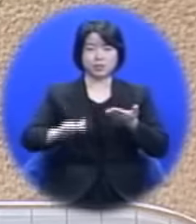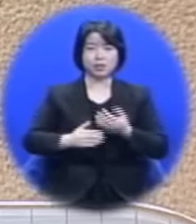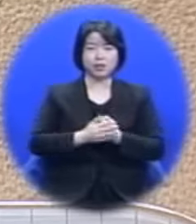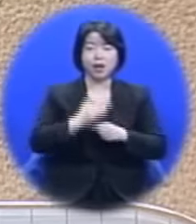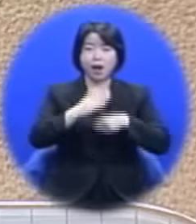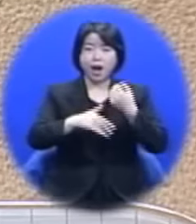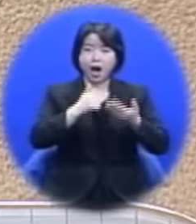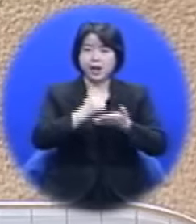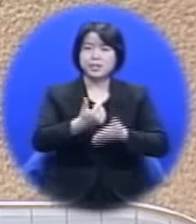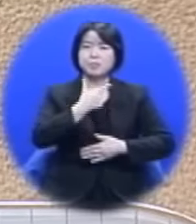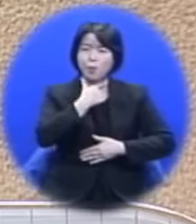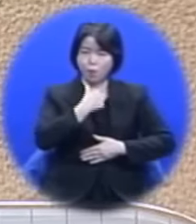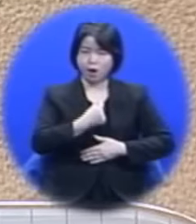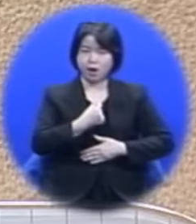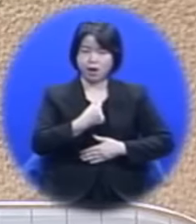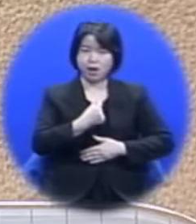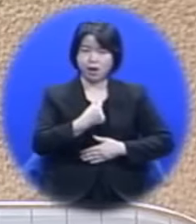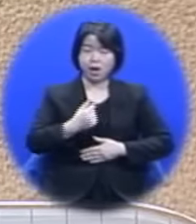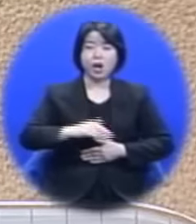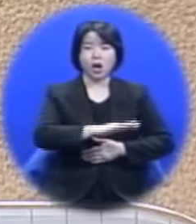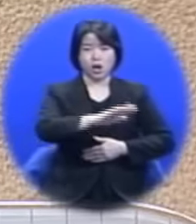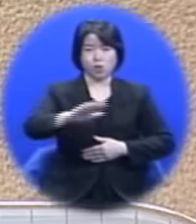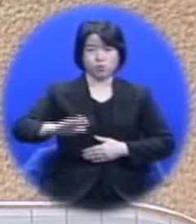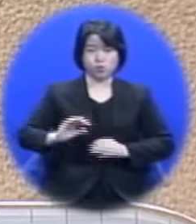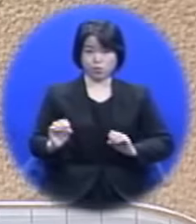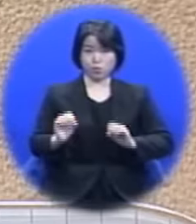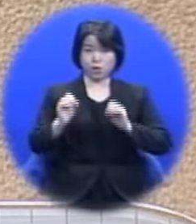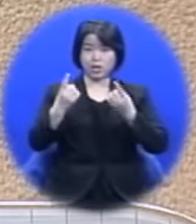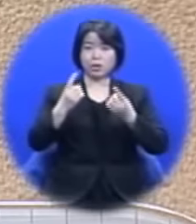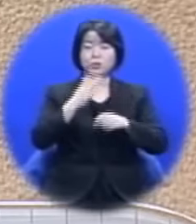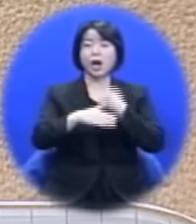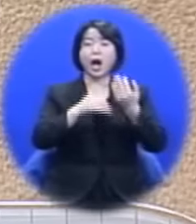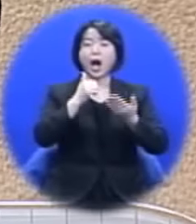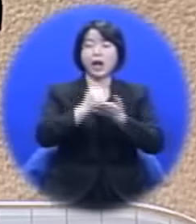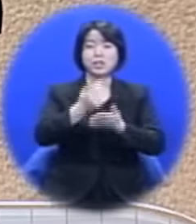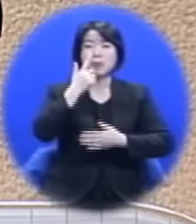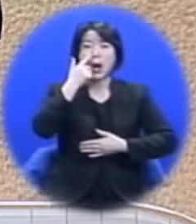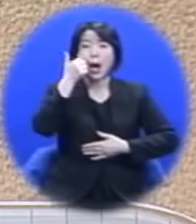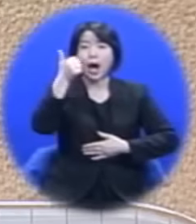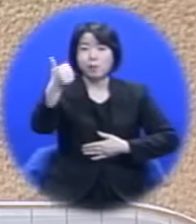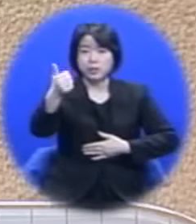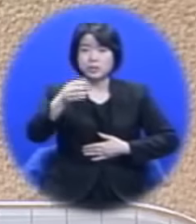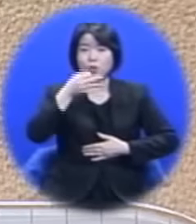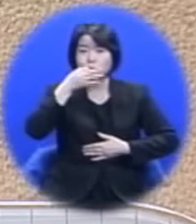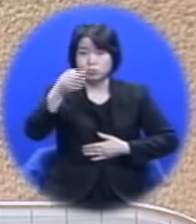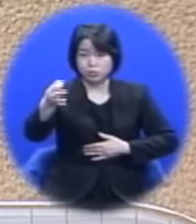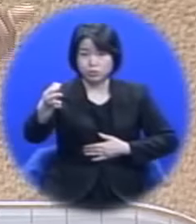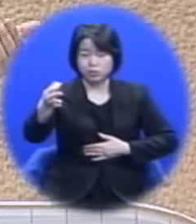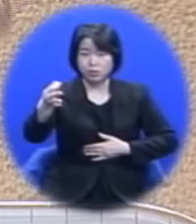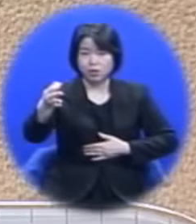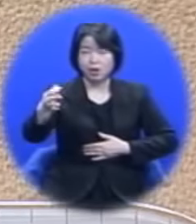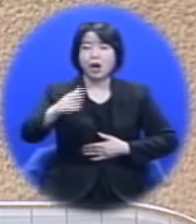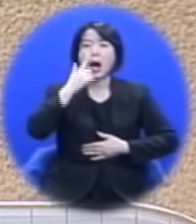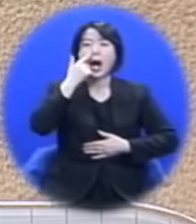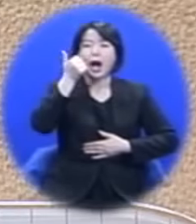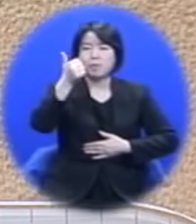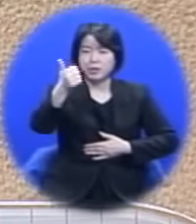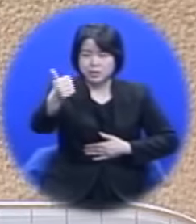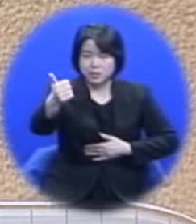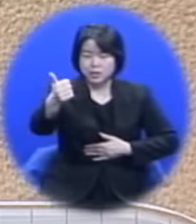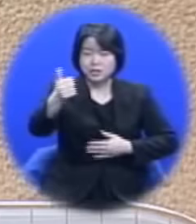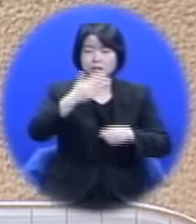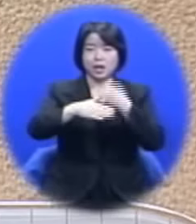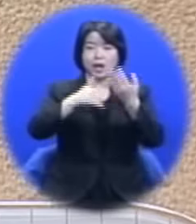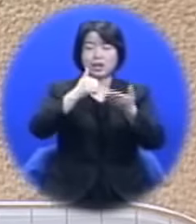하나님의 원함이 우리로 하여금 하나님을 아버지라고 부르는 하나님께서 아버지라고 우리가 이렇게